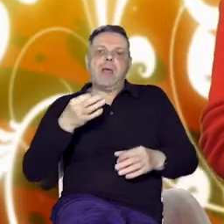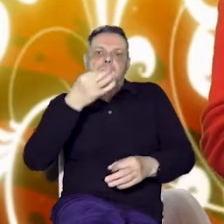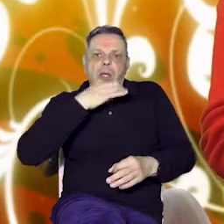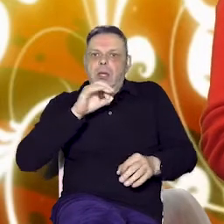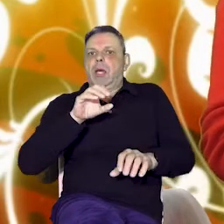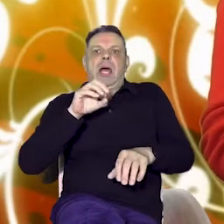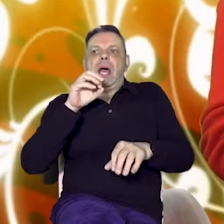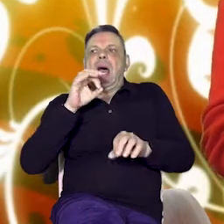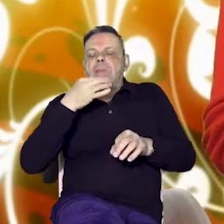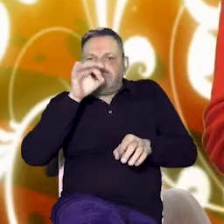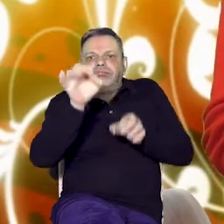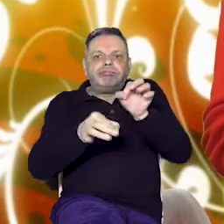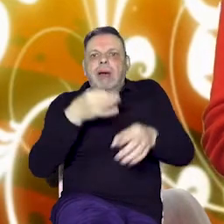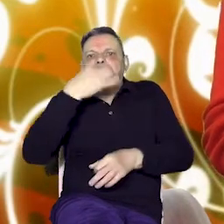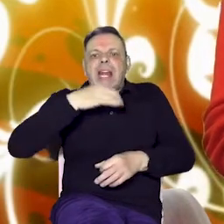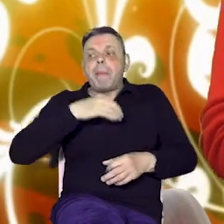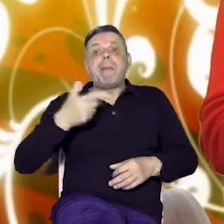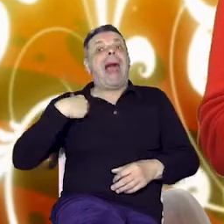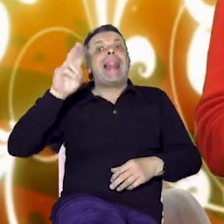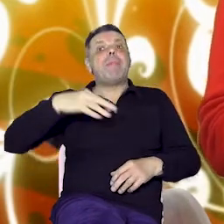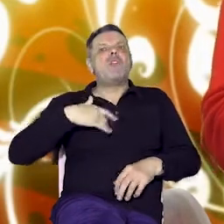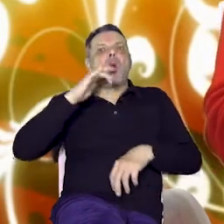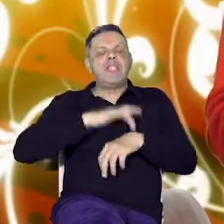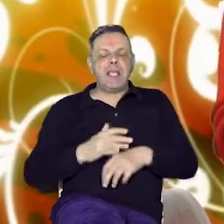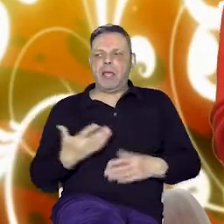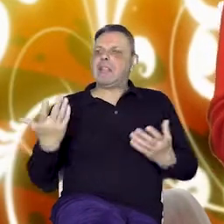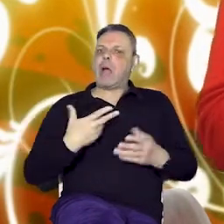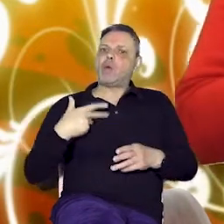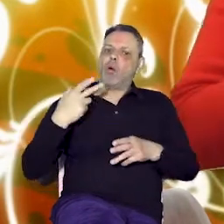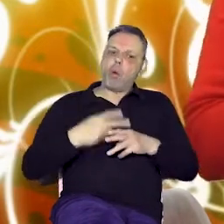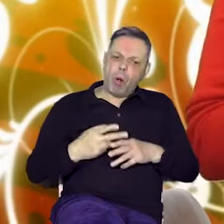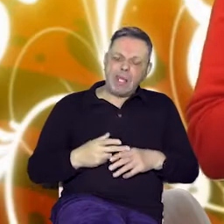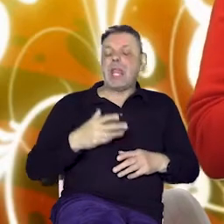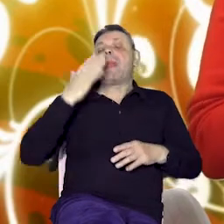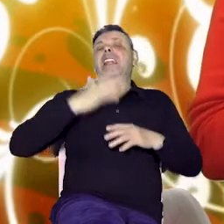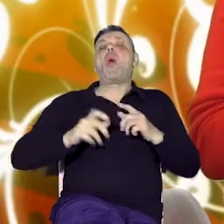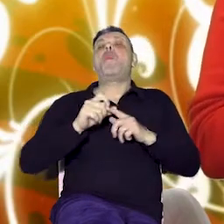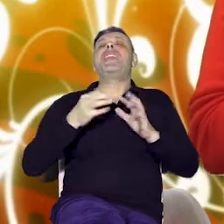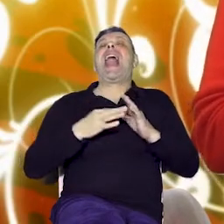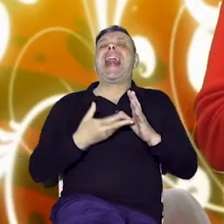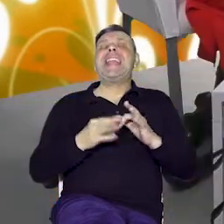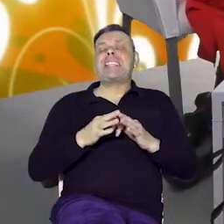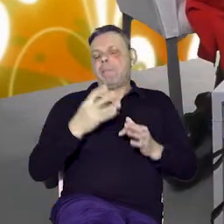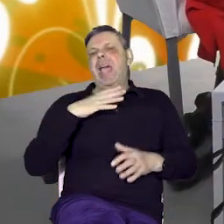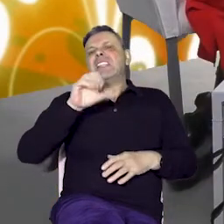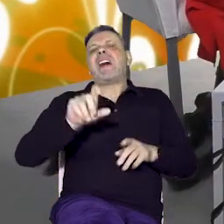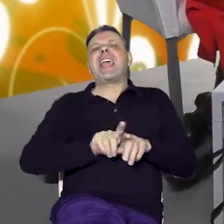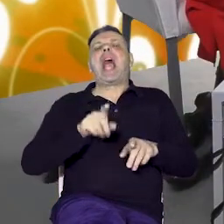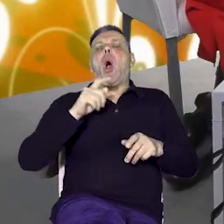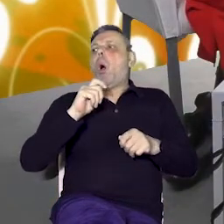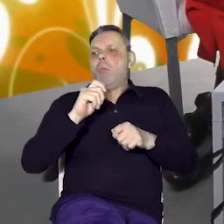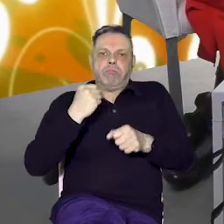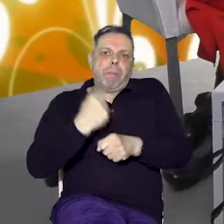očito su to ljudi koji imaju cilj. I koji svoju bolest na kraju, pa i dijalizu, shvate kao posao koji treba